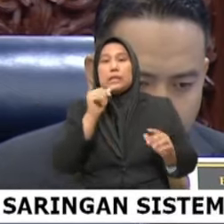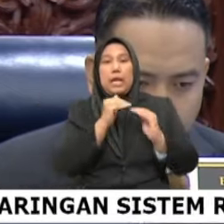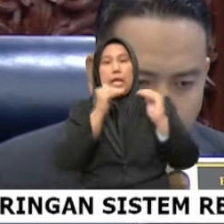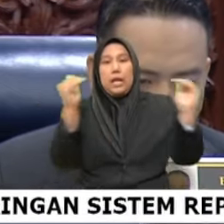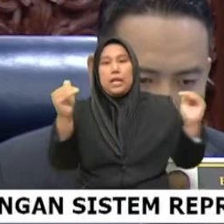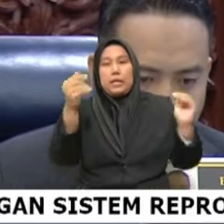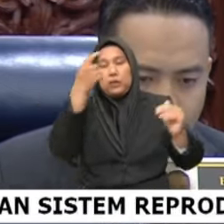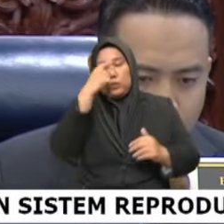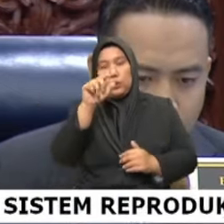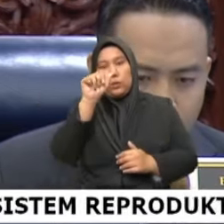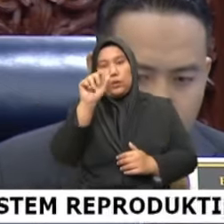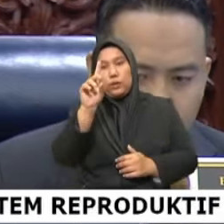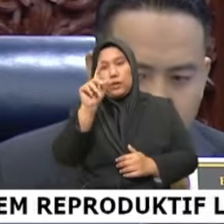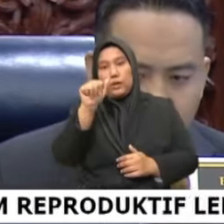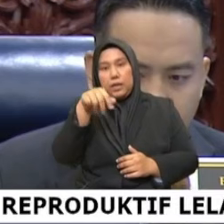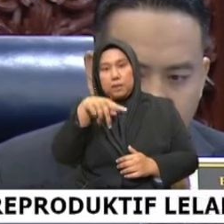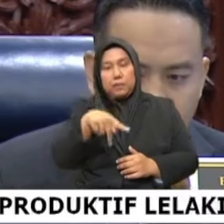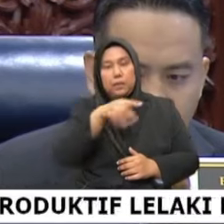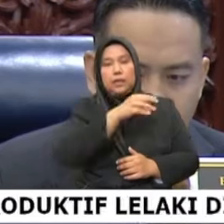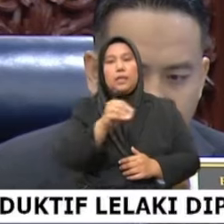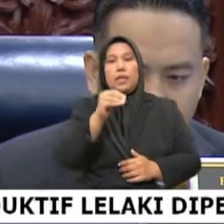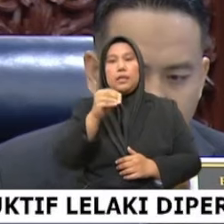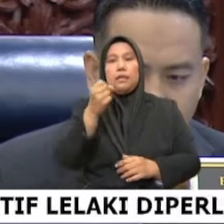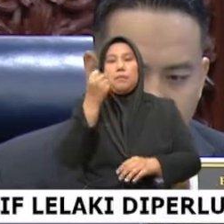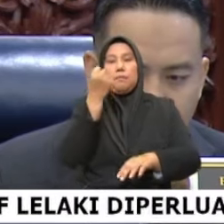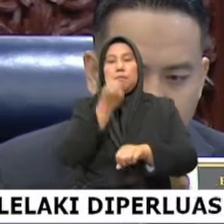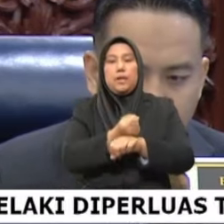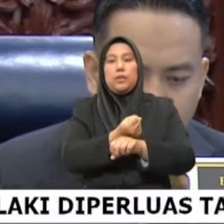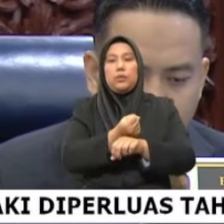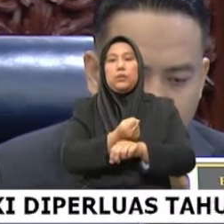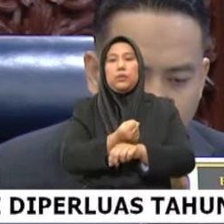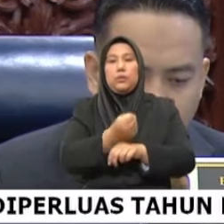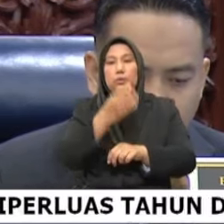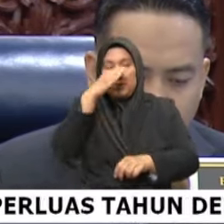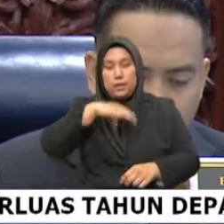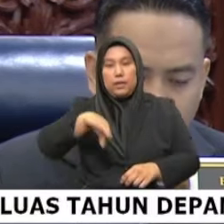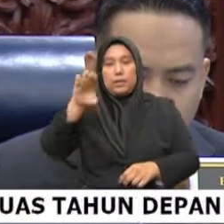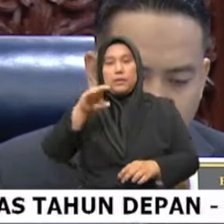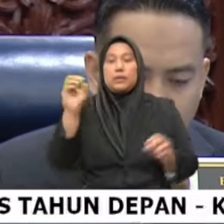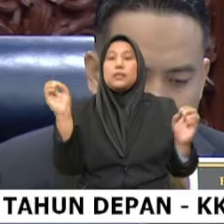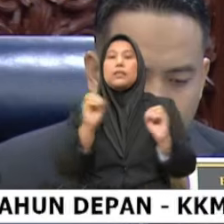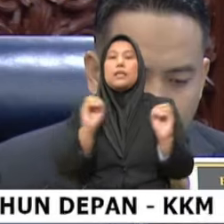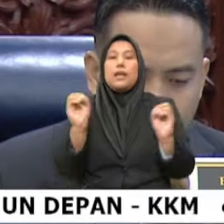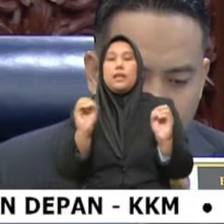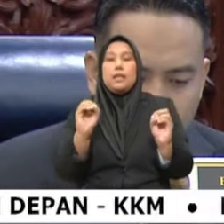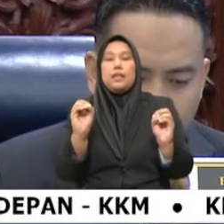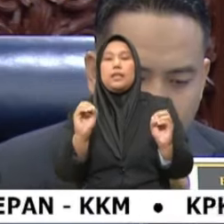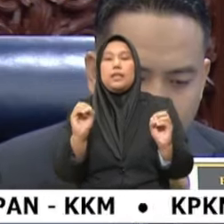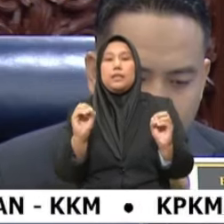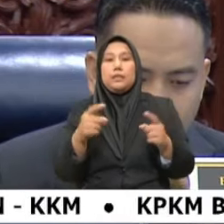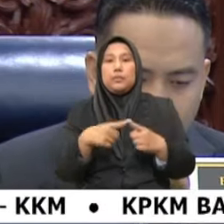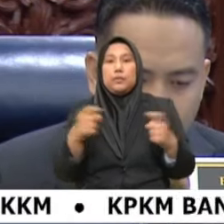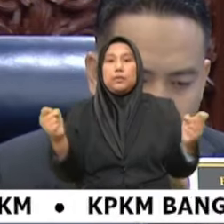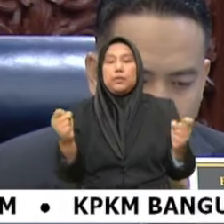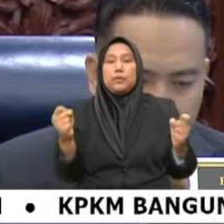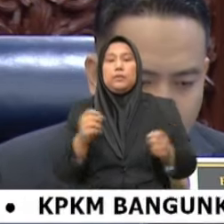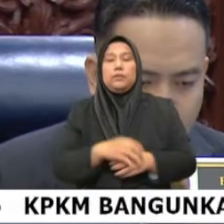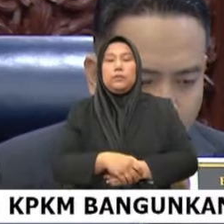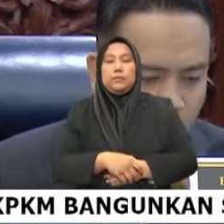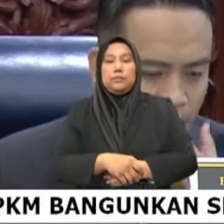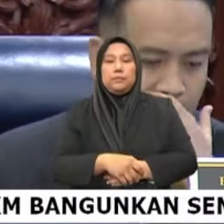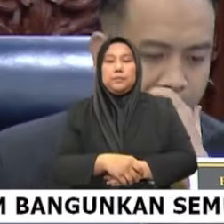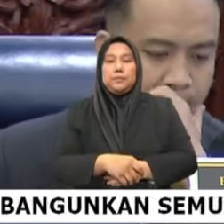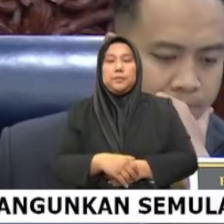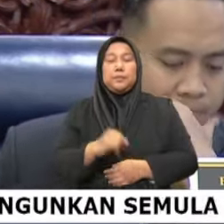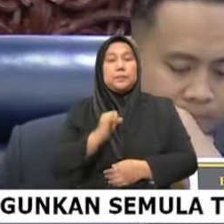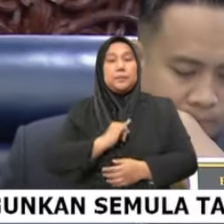tidak adil untuk Batu Gajah. Kerana sampai hari ini tak ada satu keputusan. Dan justice delayed is justice denied. Jadi